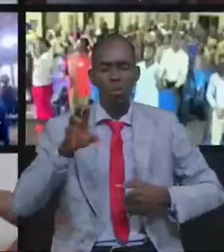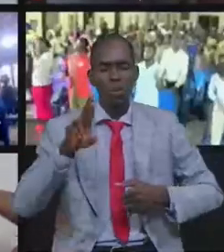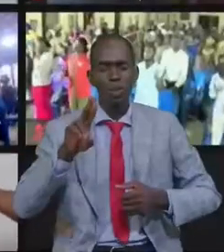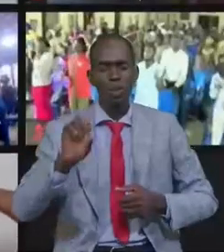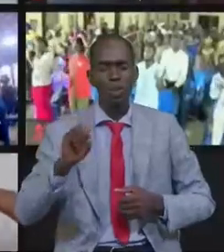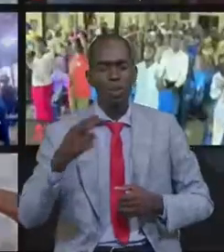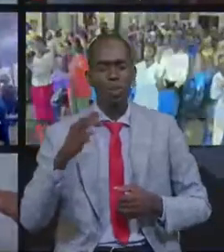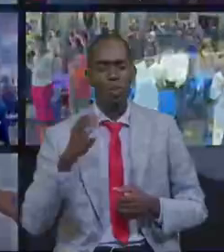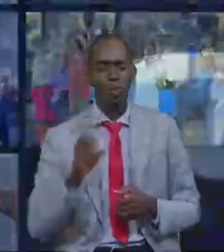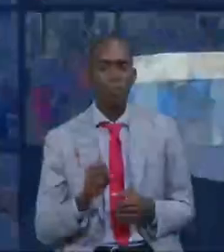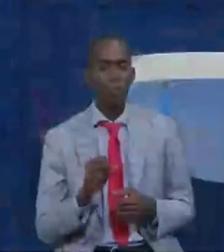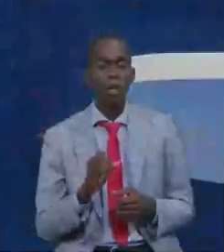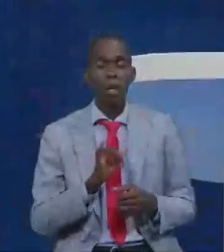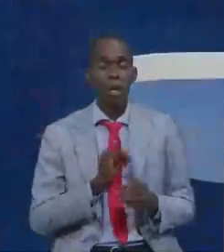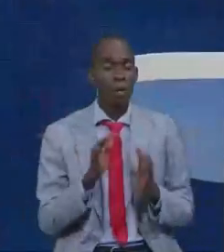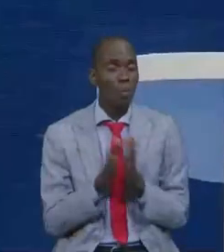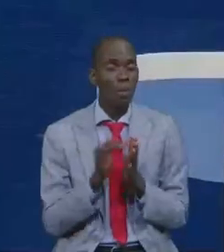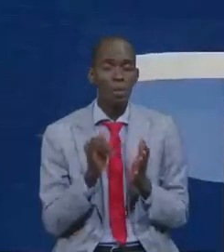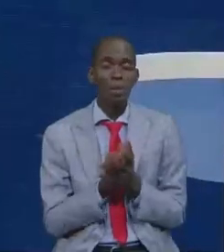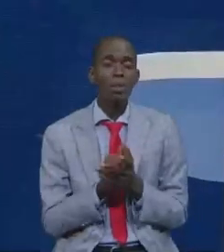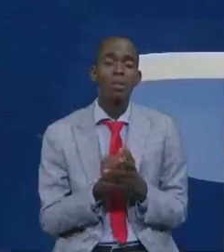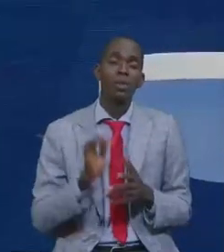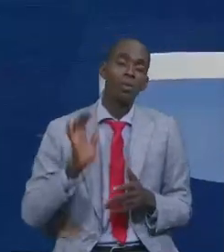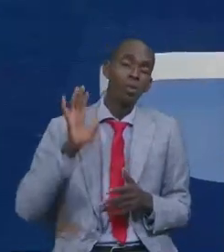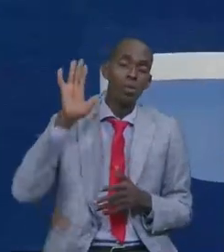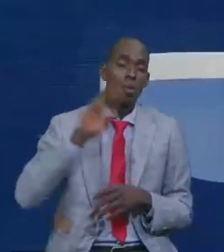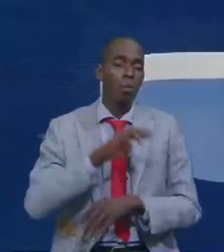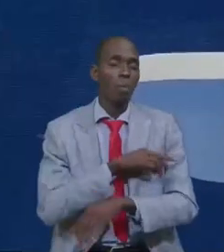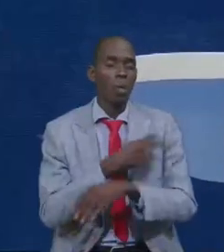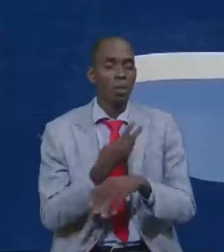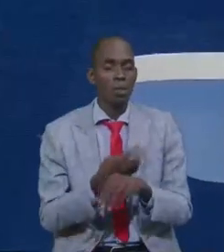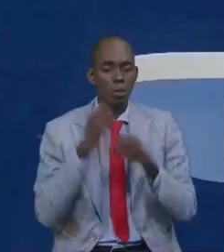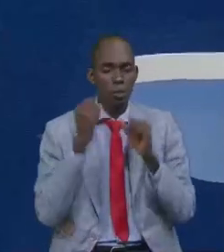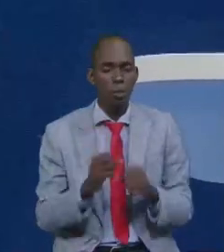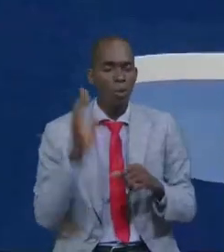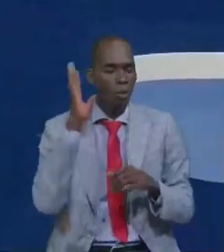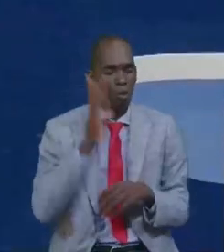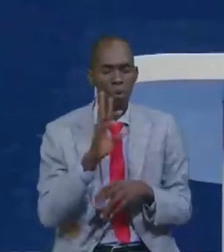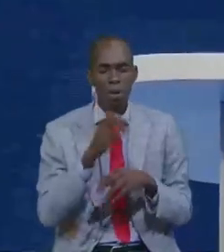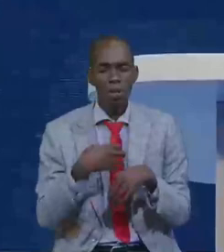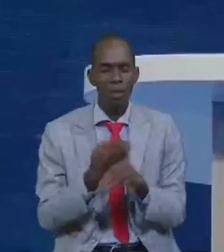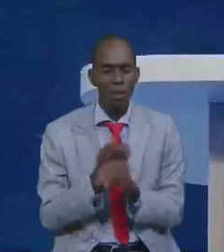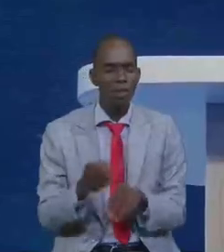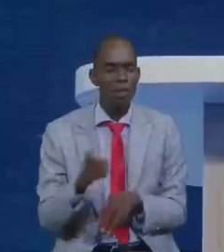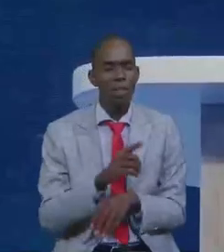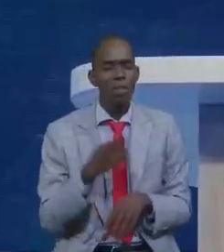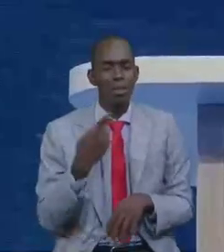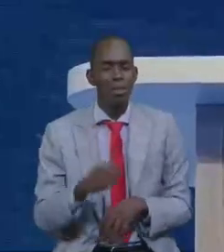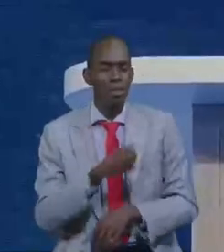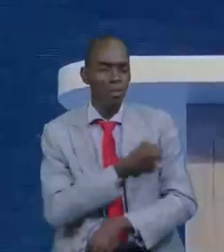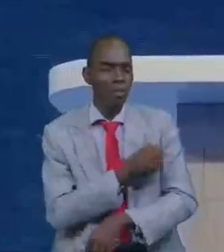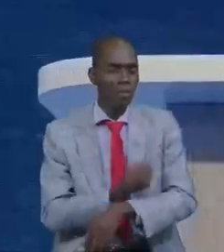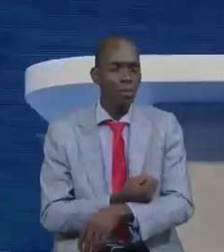puissance les recrée maintenant et que la puissance, la force, la capacité de se